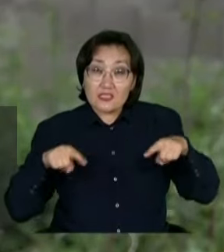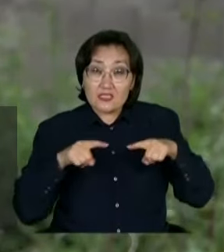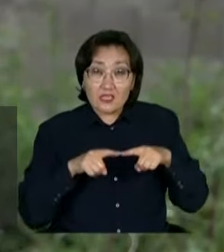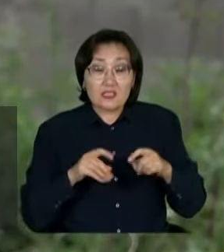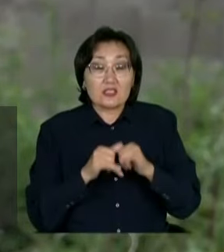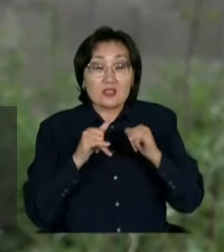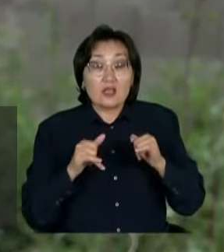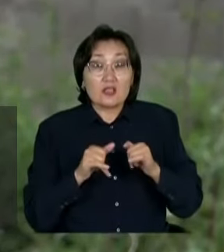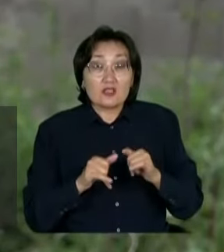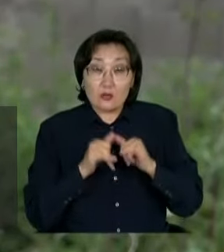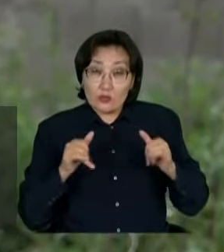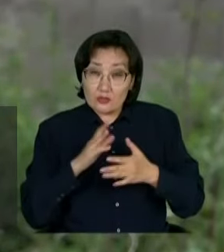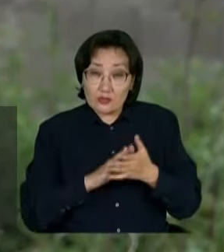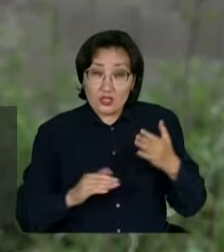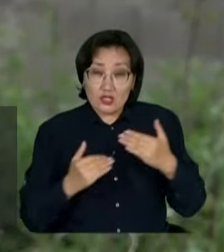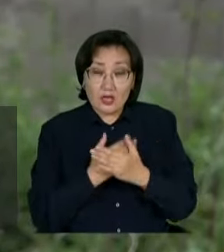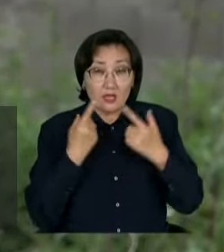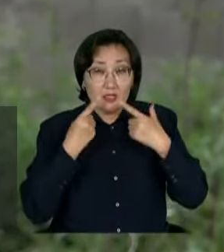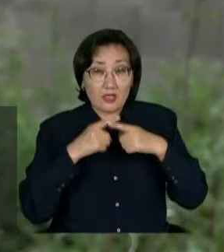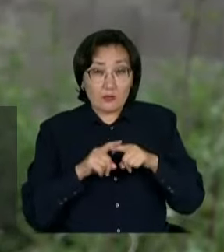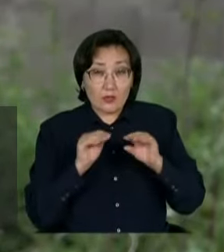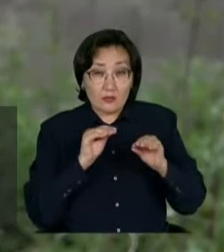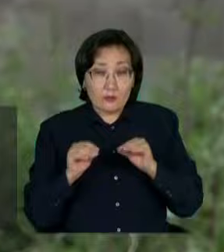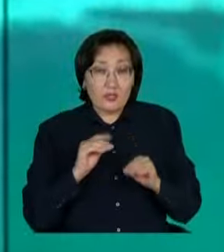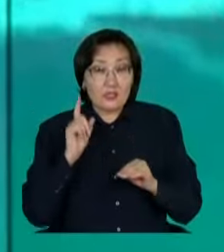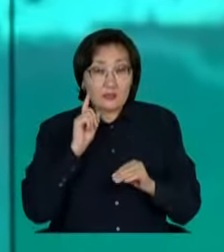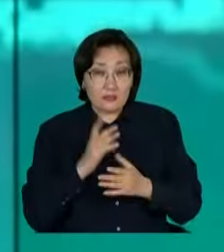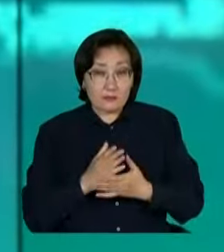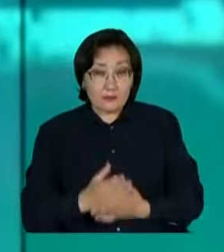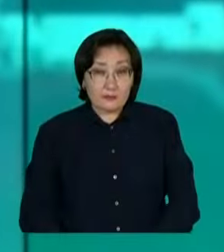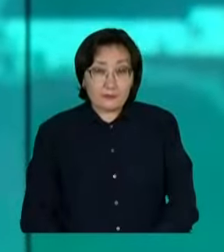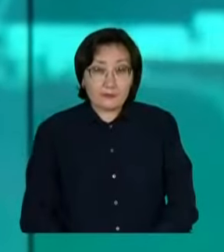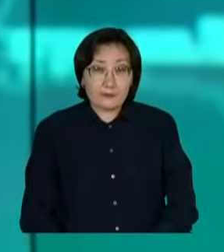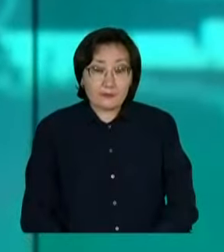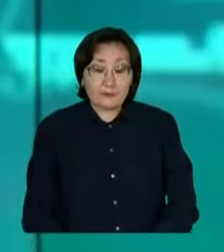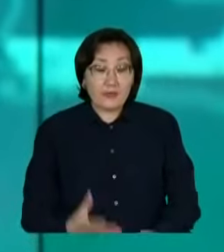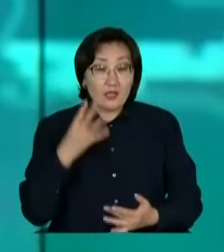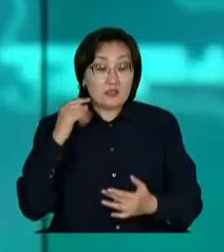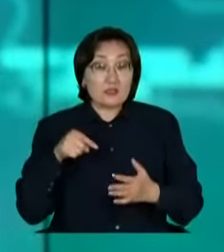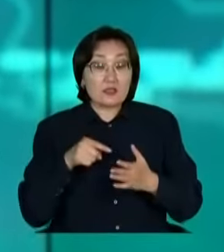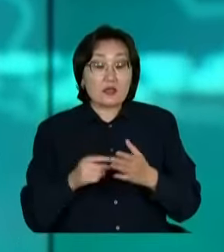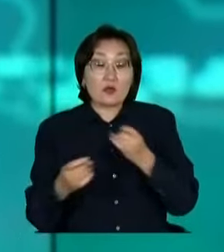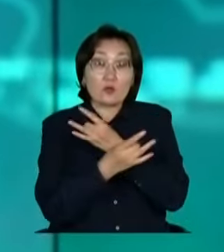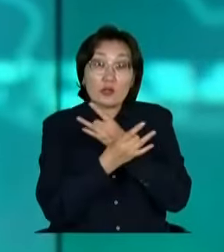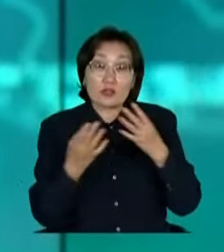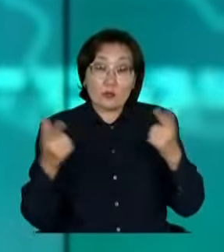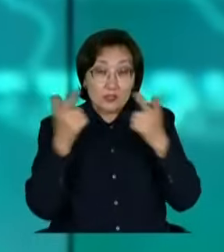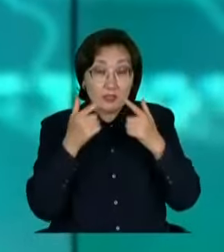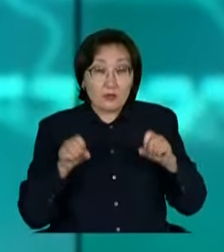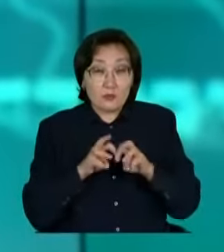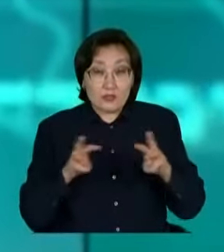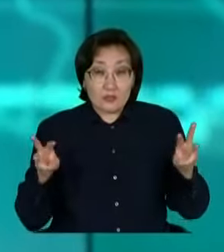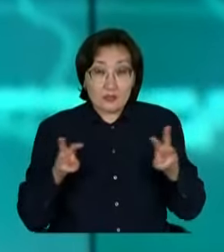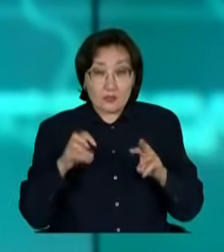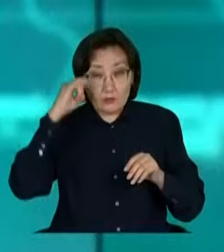Жаңа технологиялармен жасалып жатқанын естейміз. Алматыда мәдениет және ақпарат министрлігі